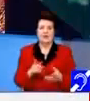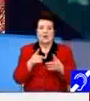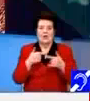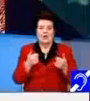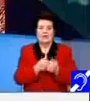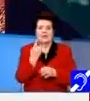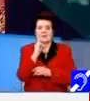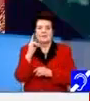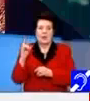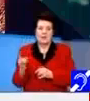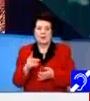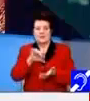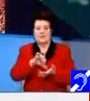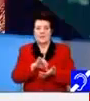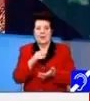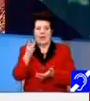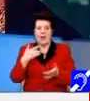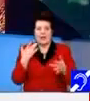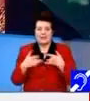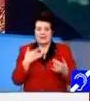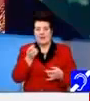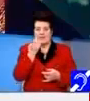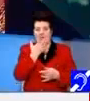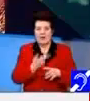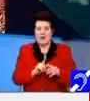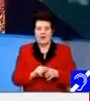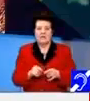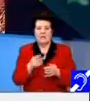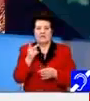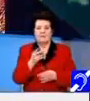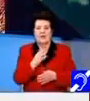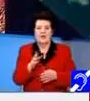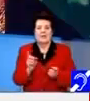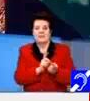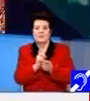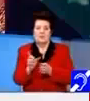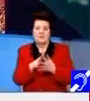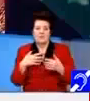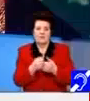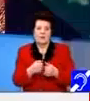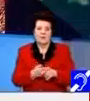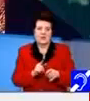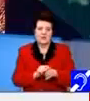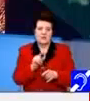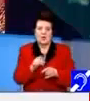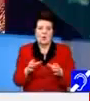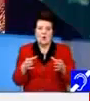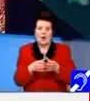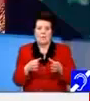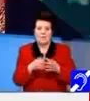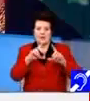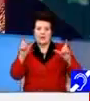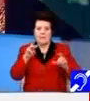Comercializarea unei păpuși reprezentând-o pe artista mexicană Frida Kahlo a declanșat o dispută între membrii familiei pictoriței și o companie cu sediul